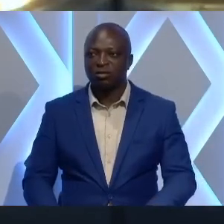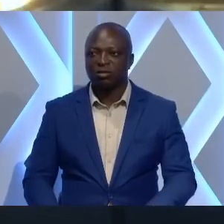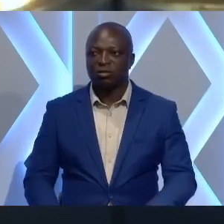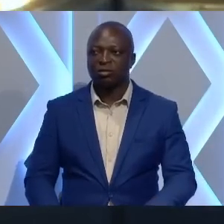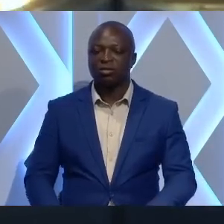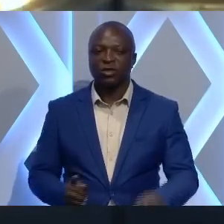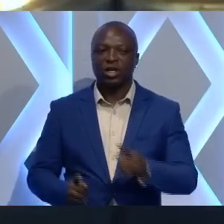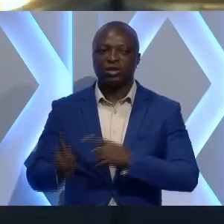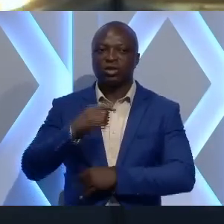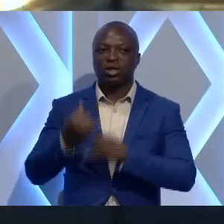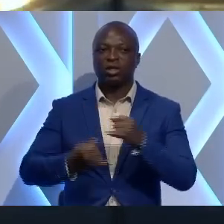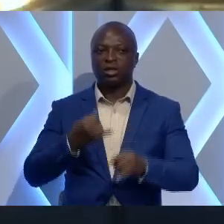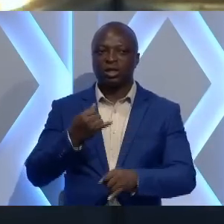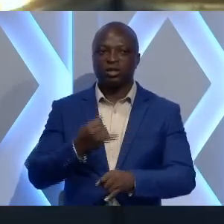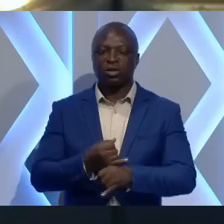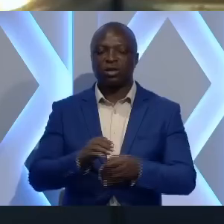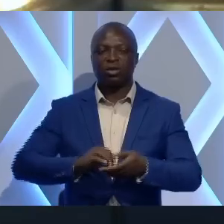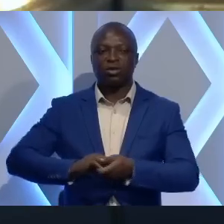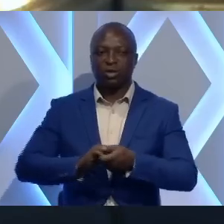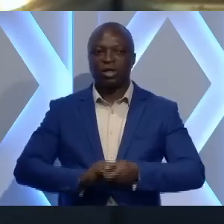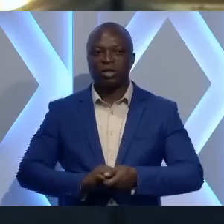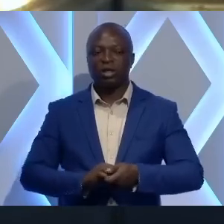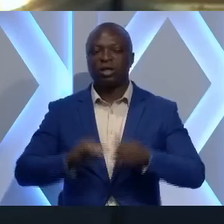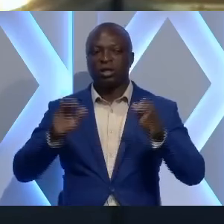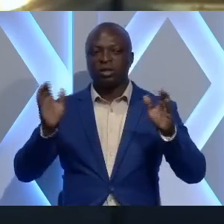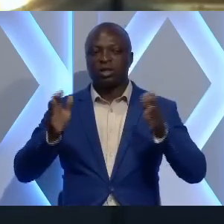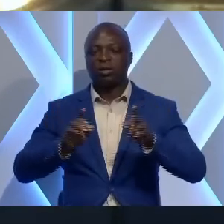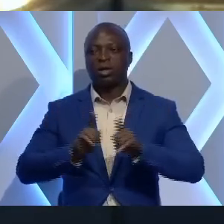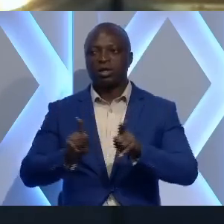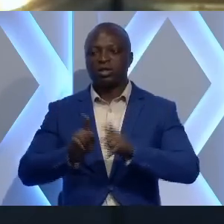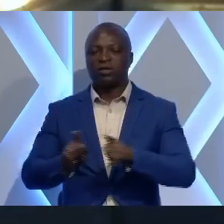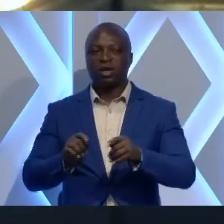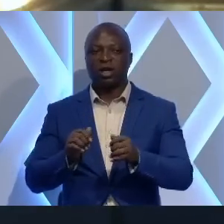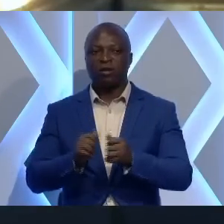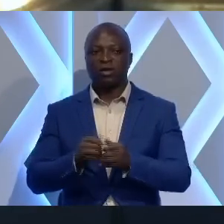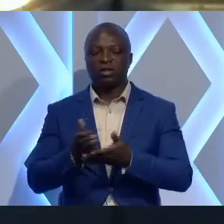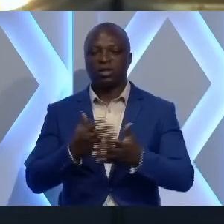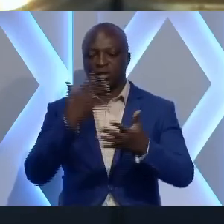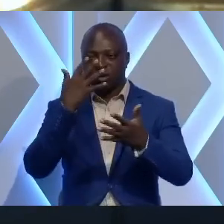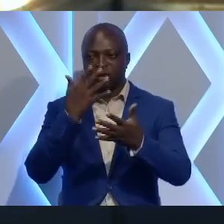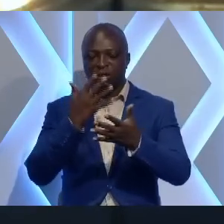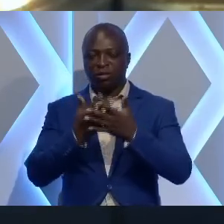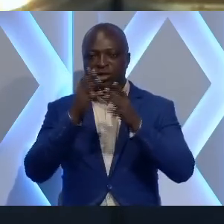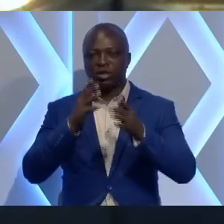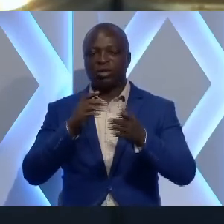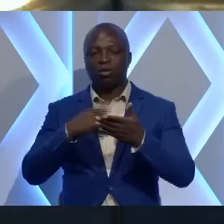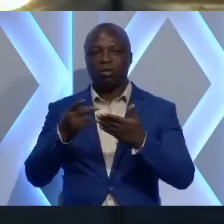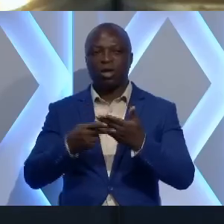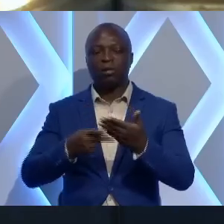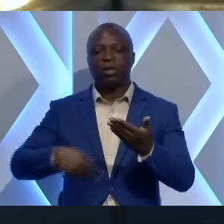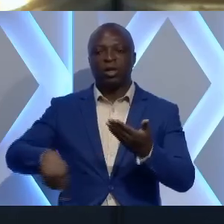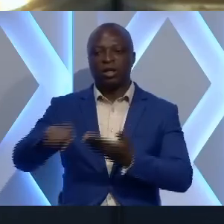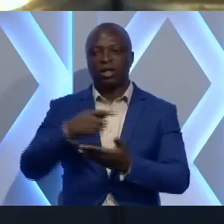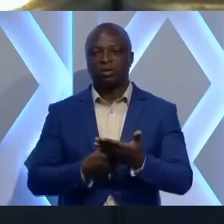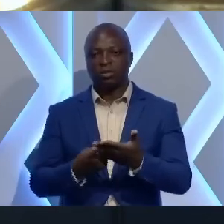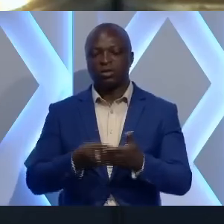La journée internationale de solidarité célébrée en différé avec les détenus au programme une table ronde sur les